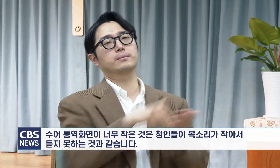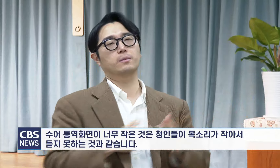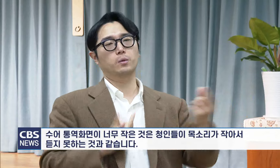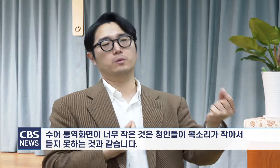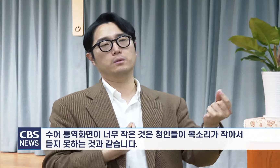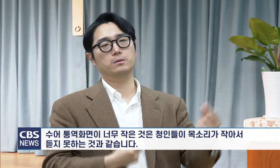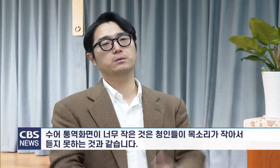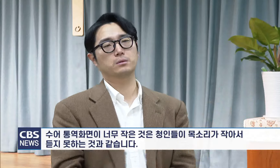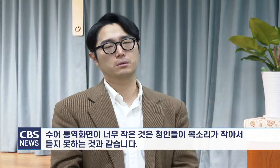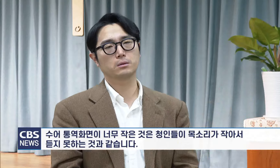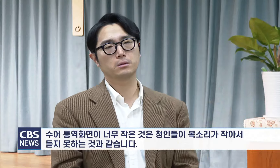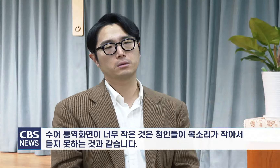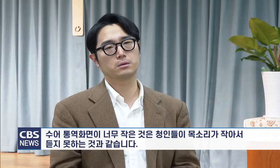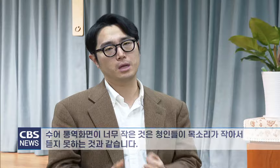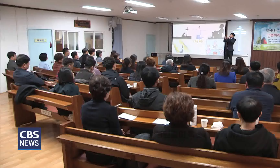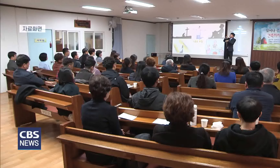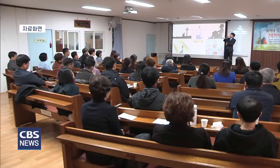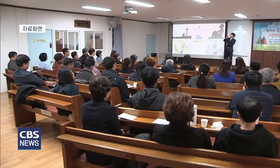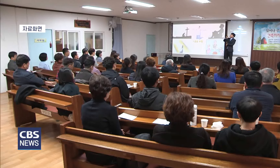듣지 못하는 것과 같습니다.